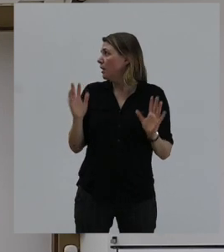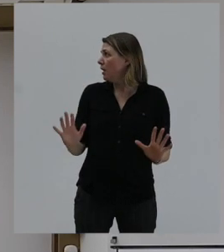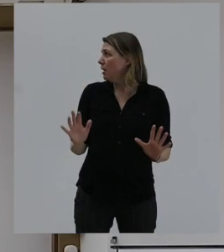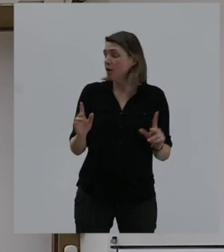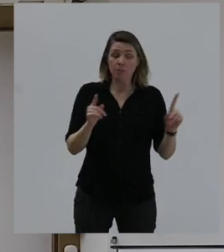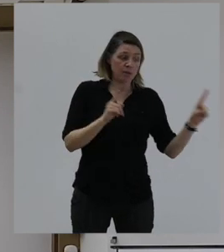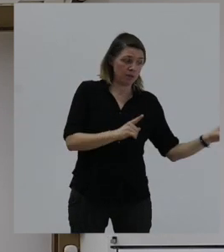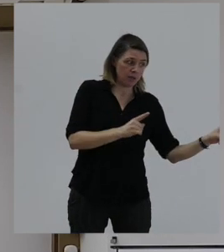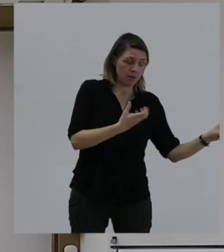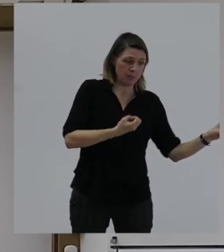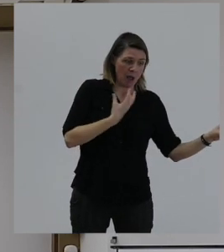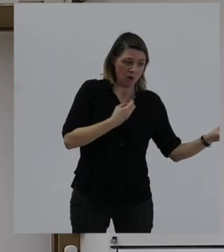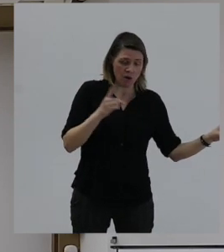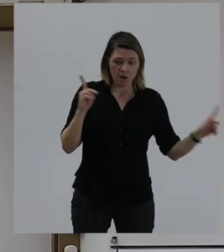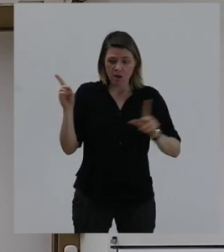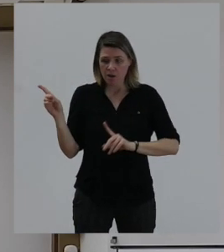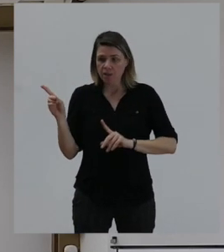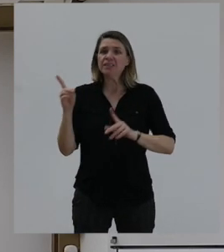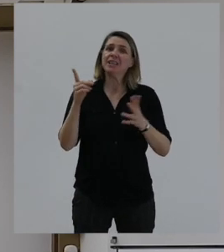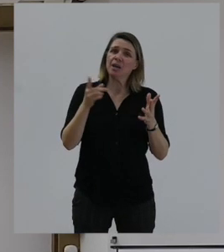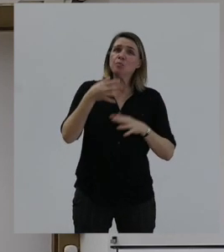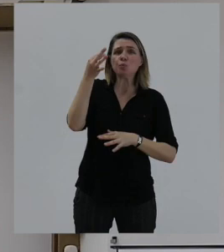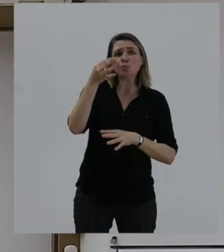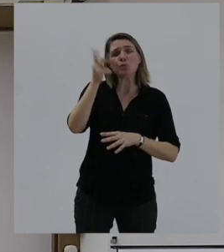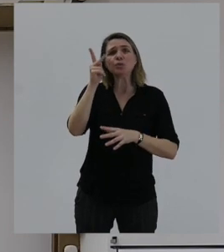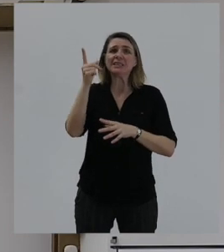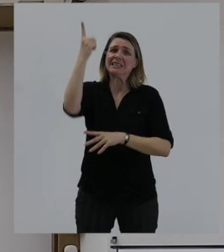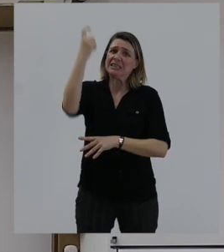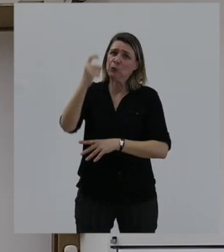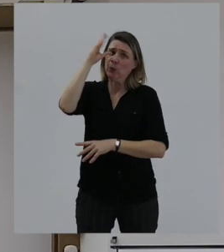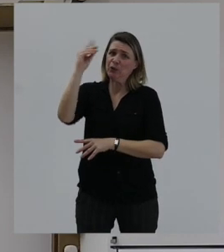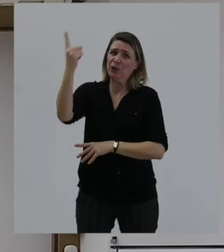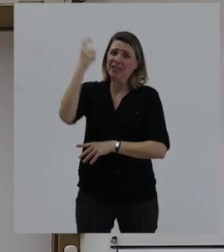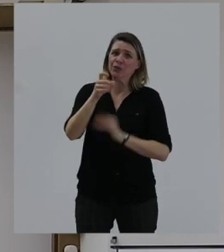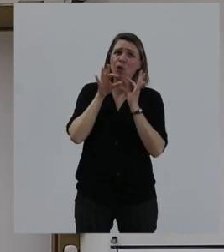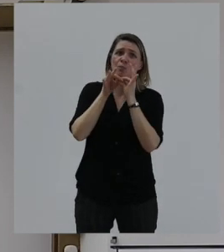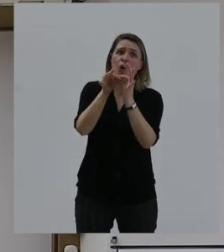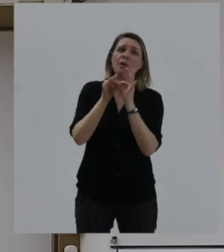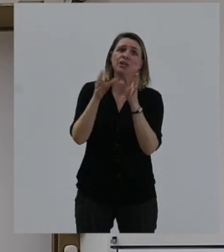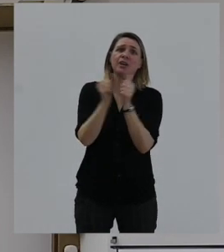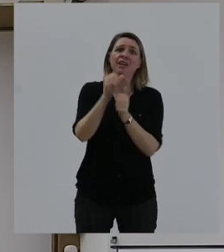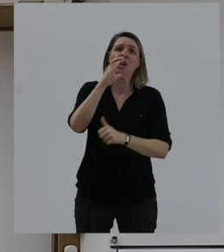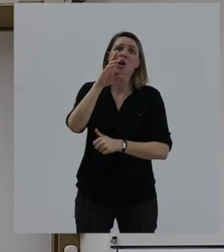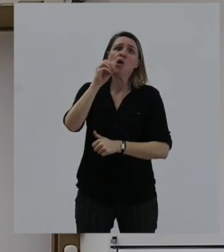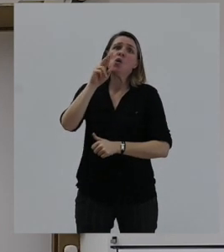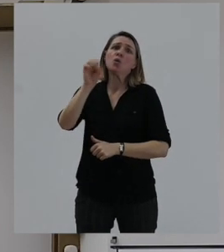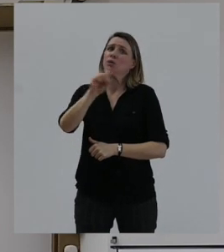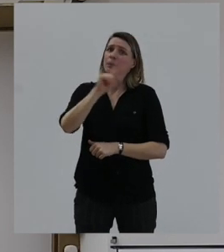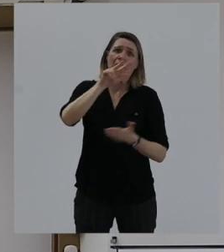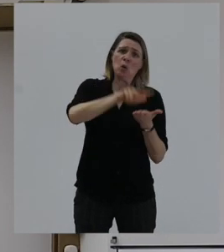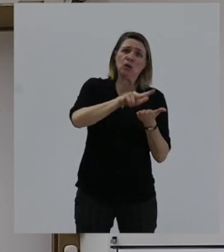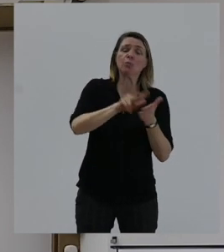laisse la parole. Alors, la question, cela dit, est plutôt sur la collaboration avec les CROUS, pas juste le logement, mais donc voilà, je ne sais pas si vous souhaitez répondre sur